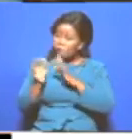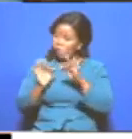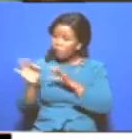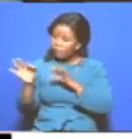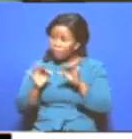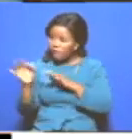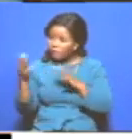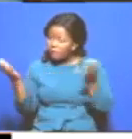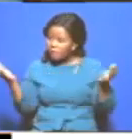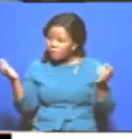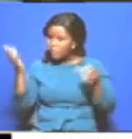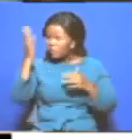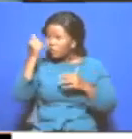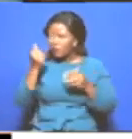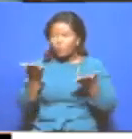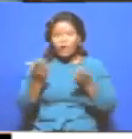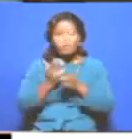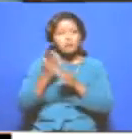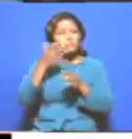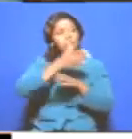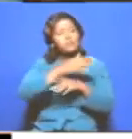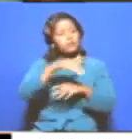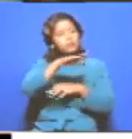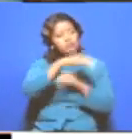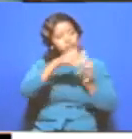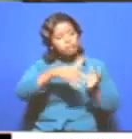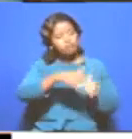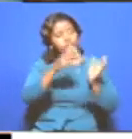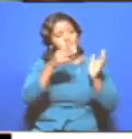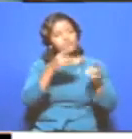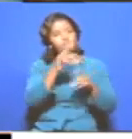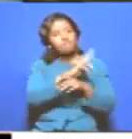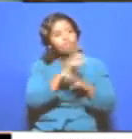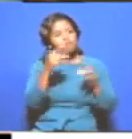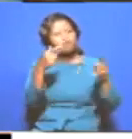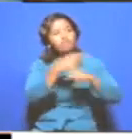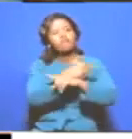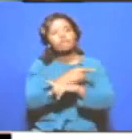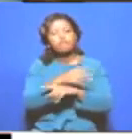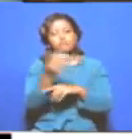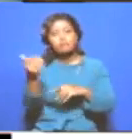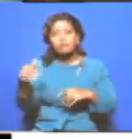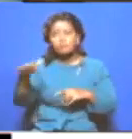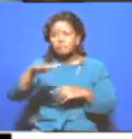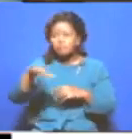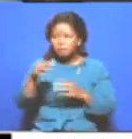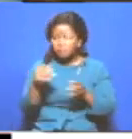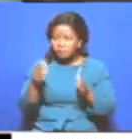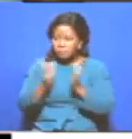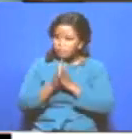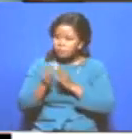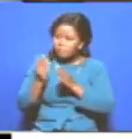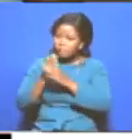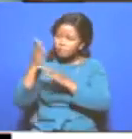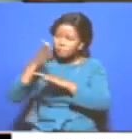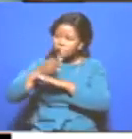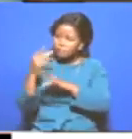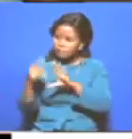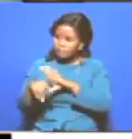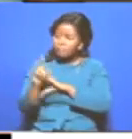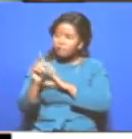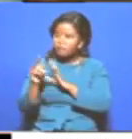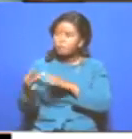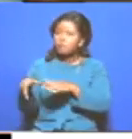Kwa nini wakupita kwa hiyo mali hiyo kalvati? Waliapa tu vianda pandika, waingia barabara mbele.